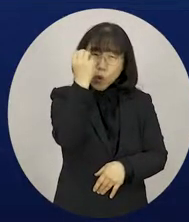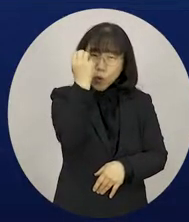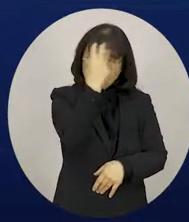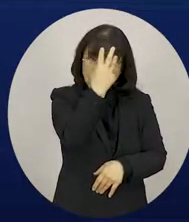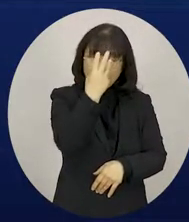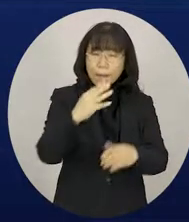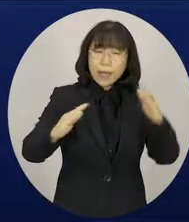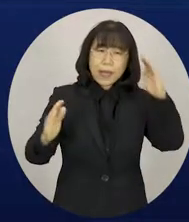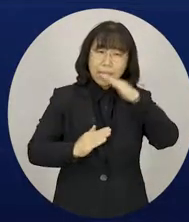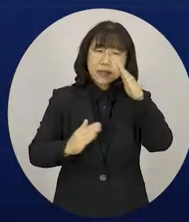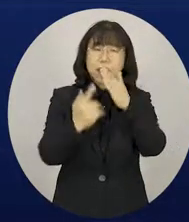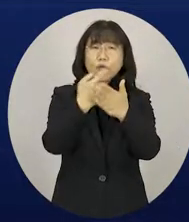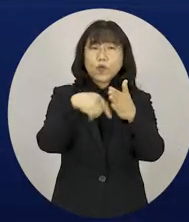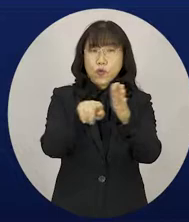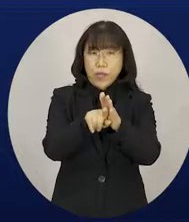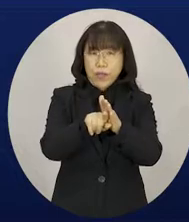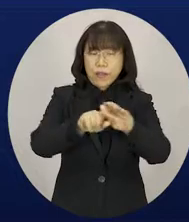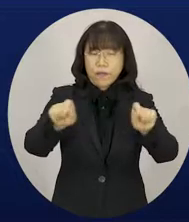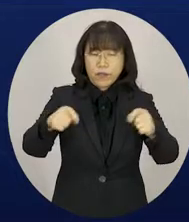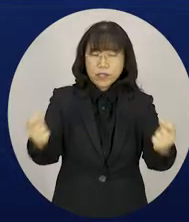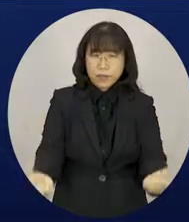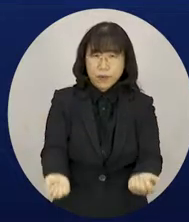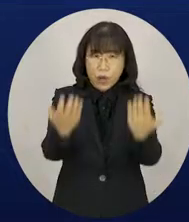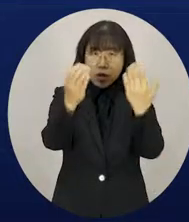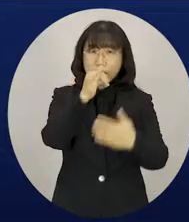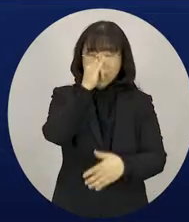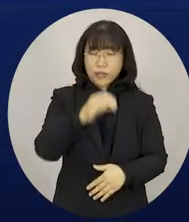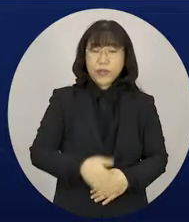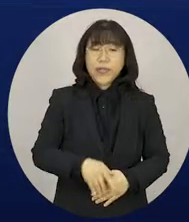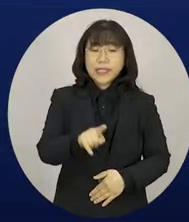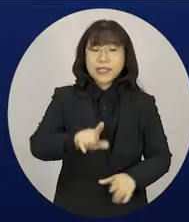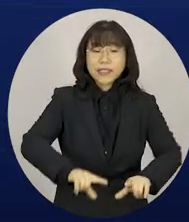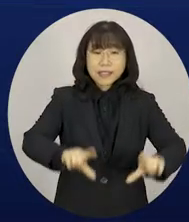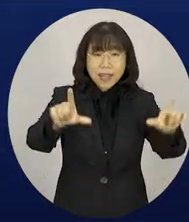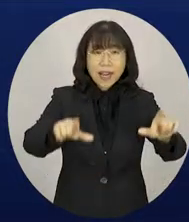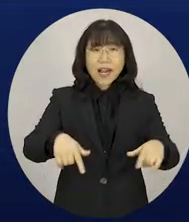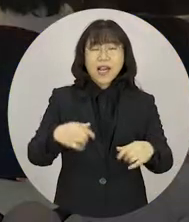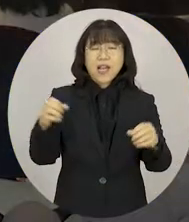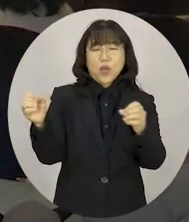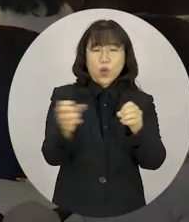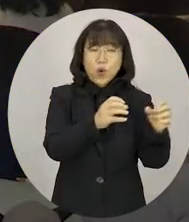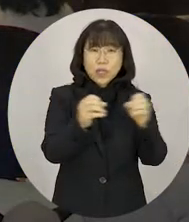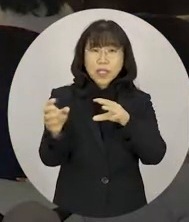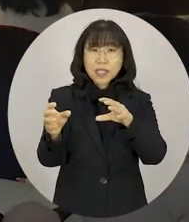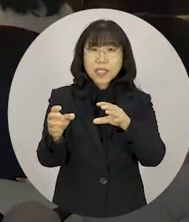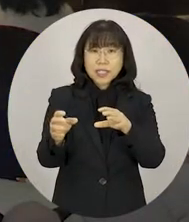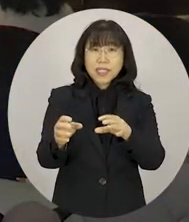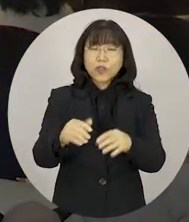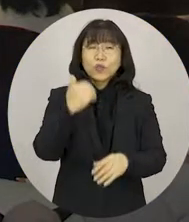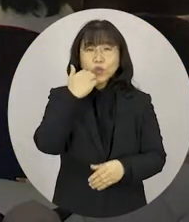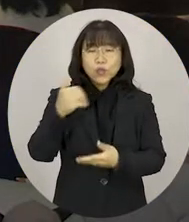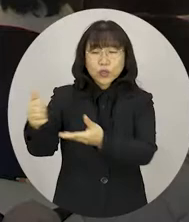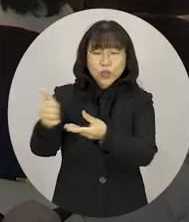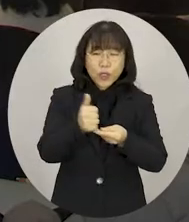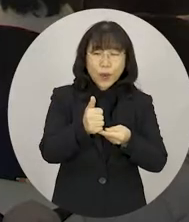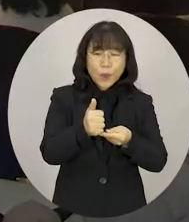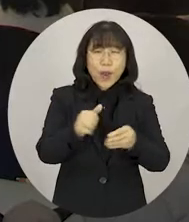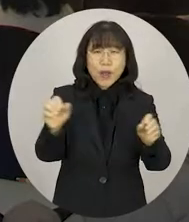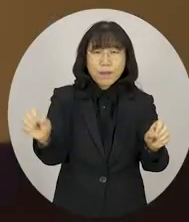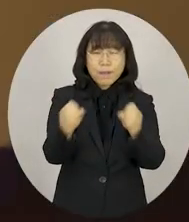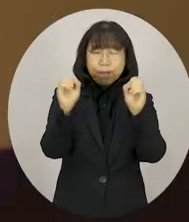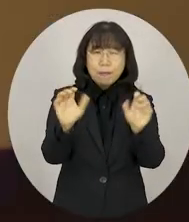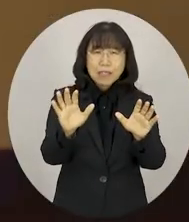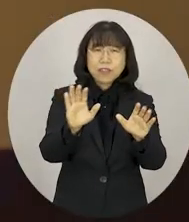위한 2022 청소년 드림점프 페스티벌이 열렸습니다. 먼저 토크 콘서트에는